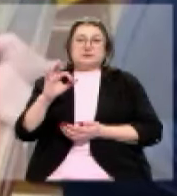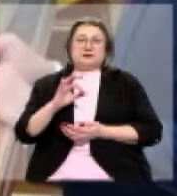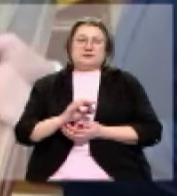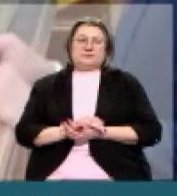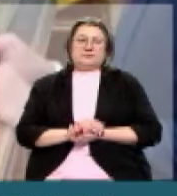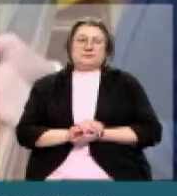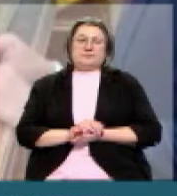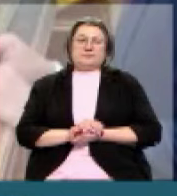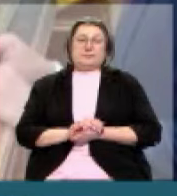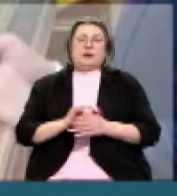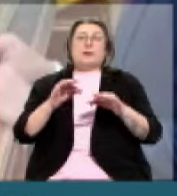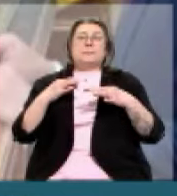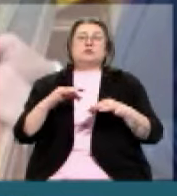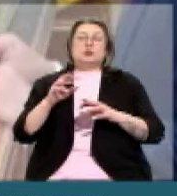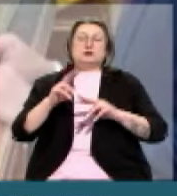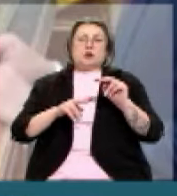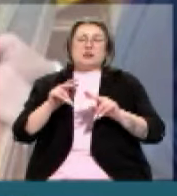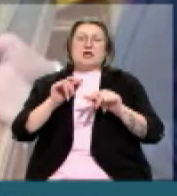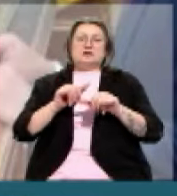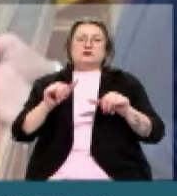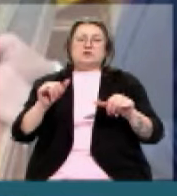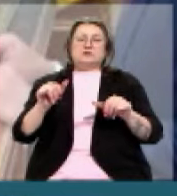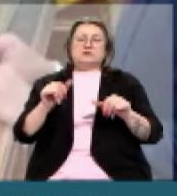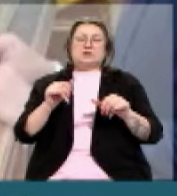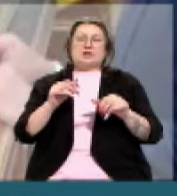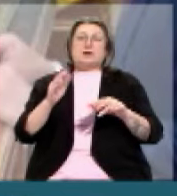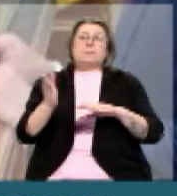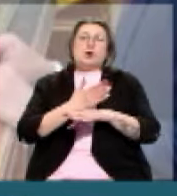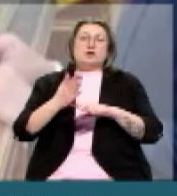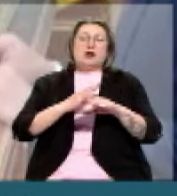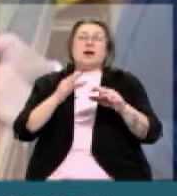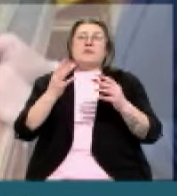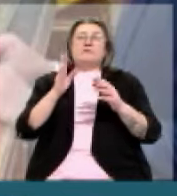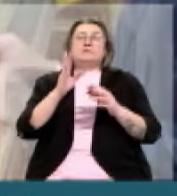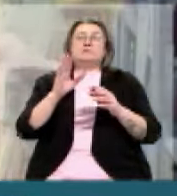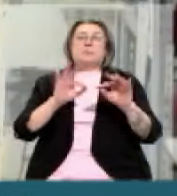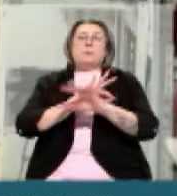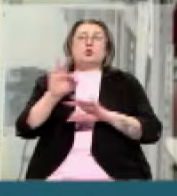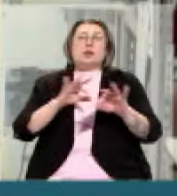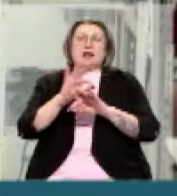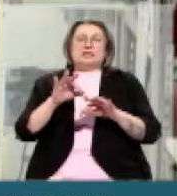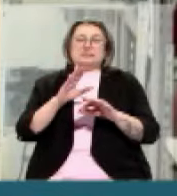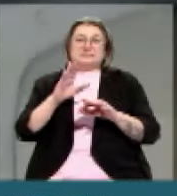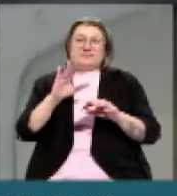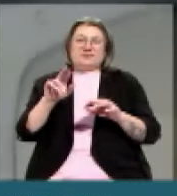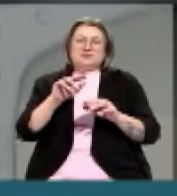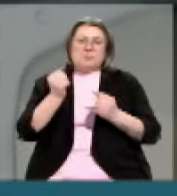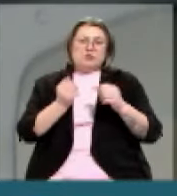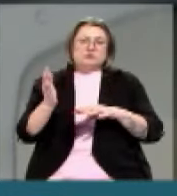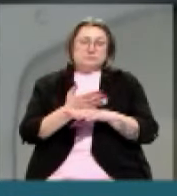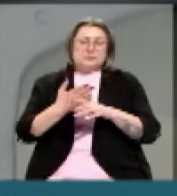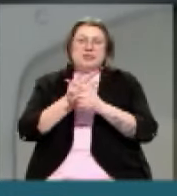Құмар Ақсақаловтың мәліметінше, жалпы өңірлік өнімдегі өнеркәсіп саласының үлесі 30%-дан асты. Әсіресе жергілікті машина